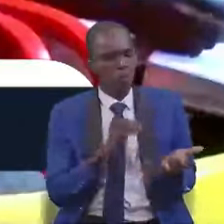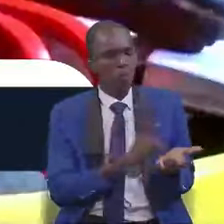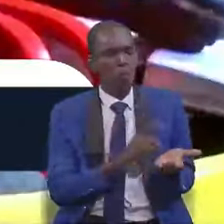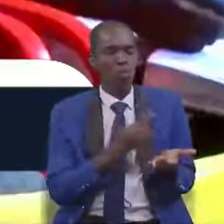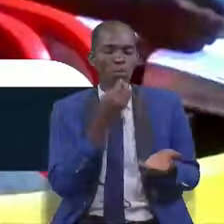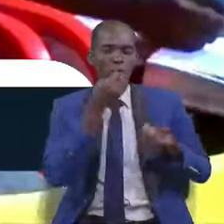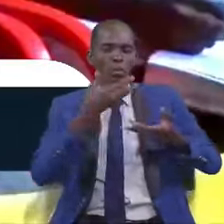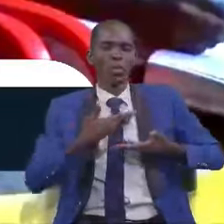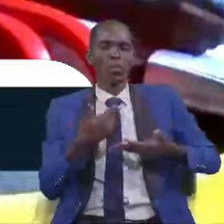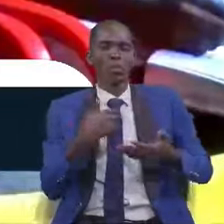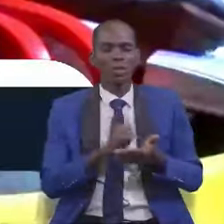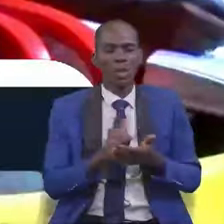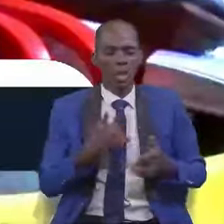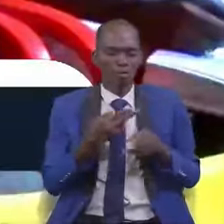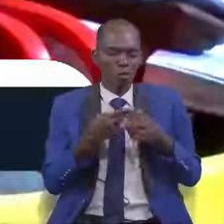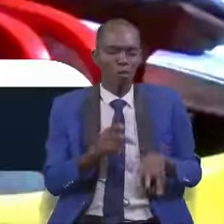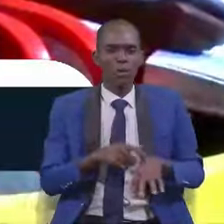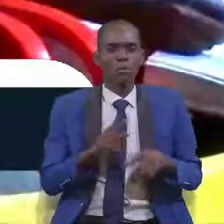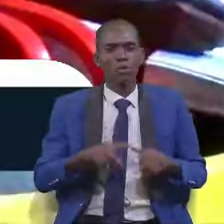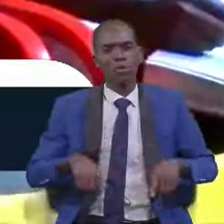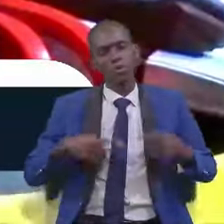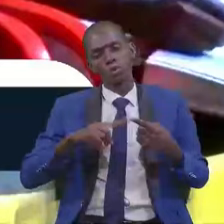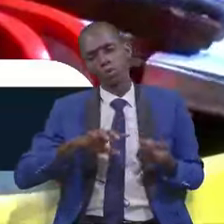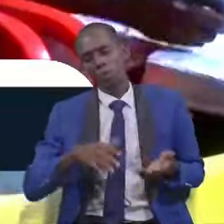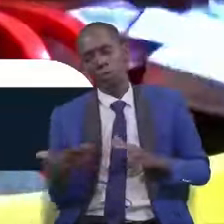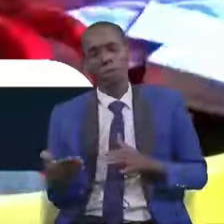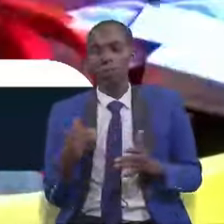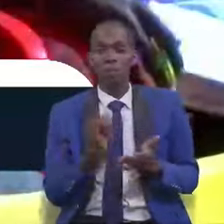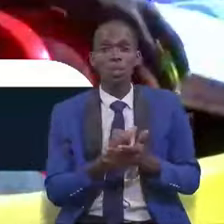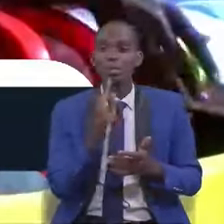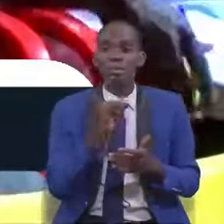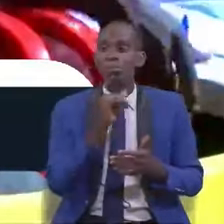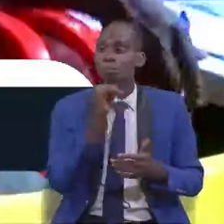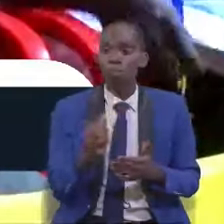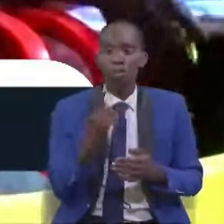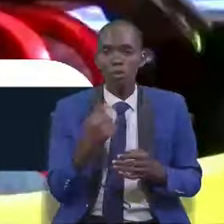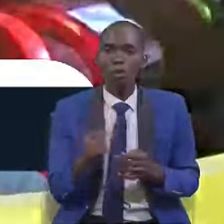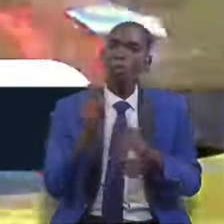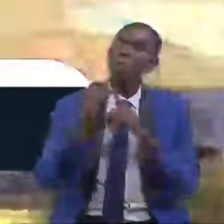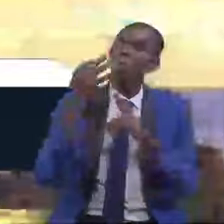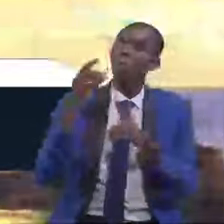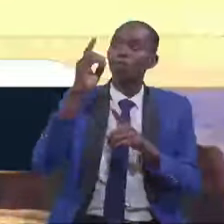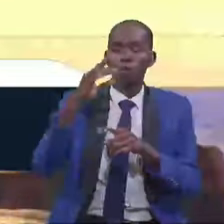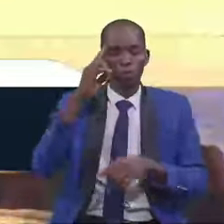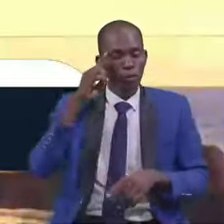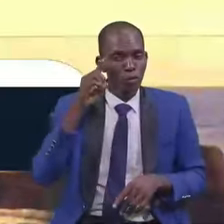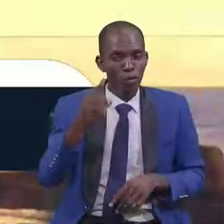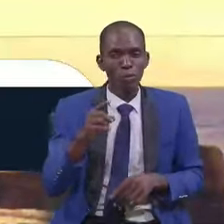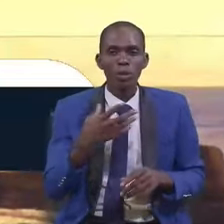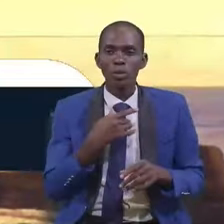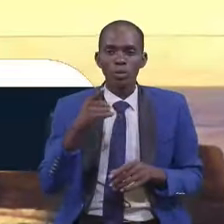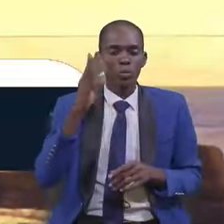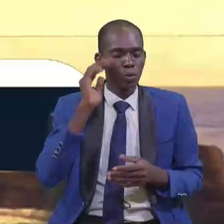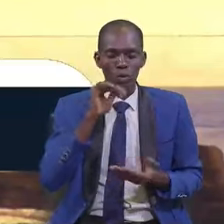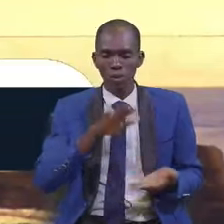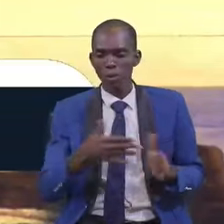vivre. Ce n'est pas la pensée de Dieu pour vous. Vous n'avez pas encore terminé votre tâche sur terre. Dieu va prolonger votre vie.